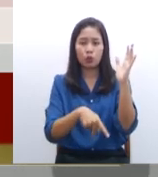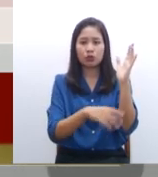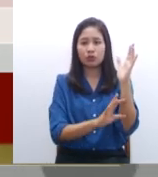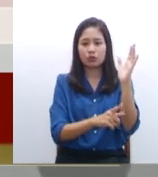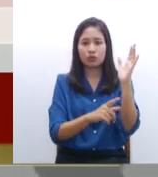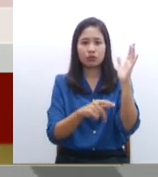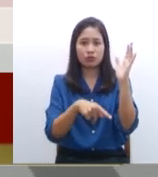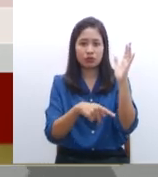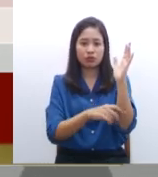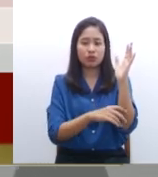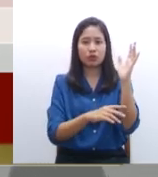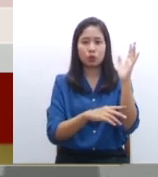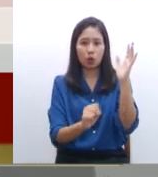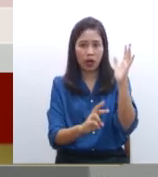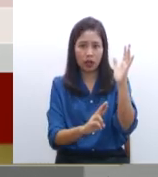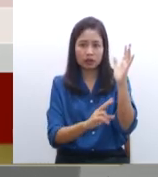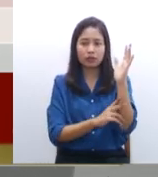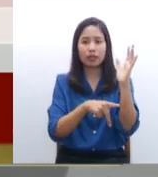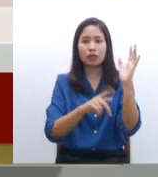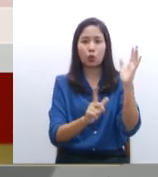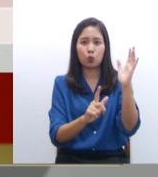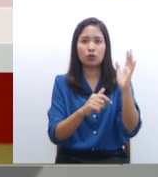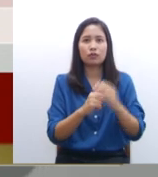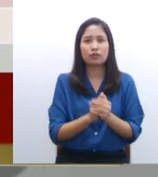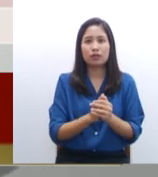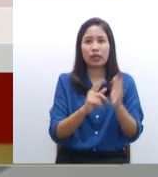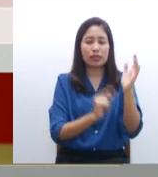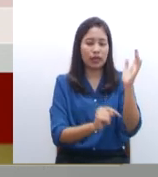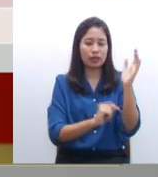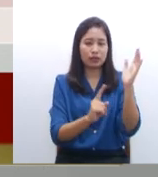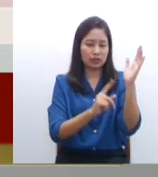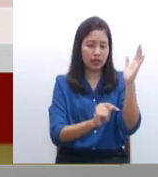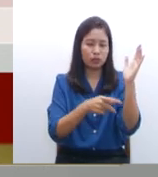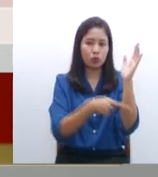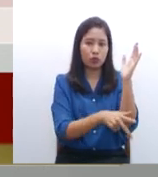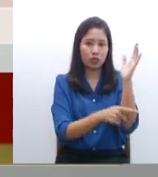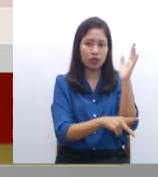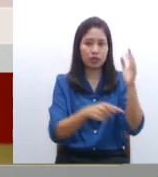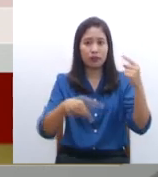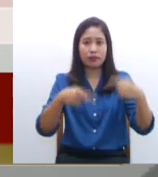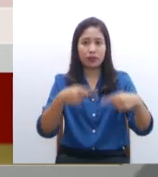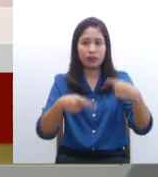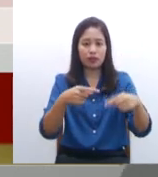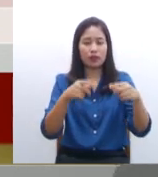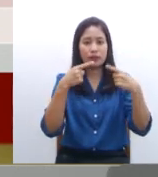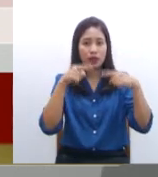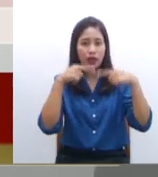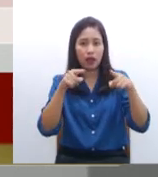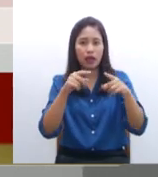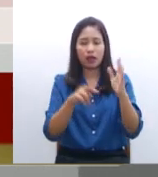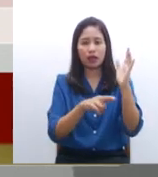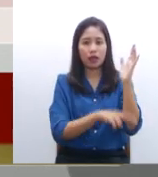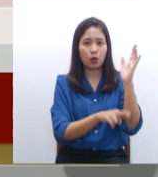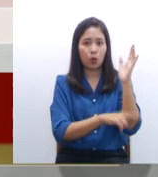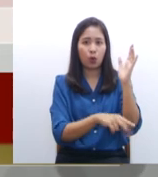สุราษฎร์ธานีตรังประกอบไปด้วยตรังภูเก็ตกระบี่พังงาระนองส